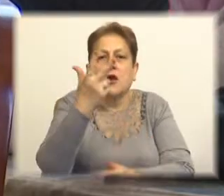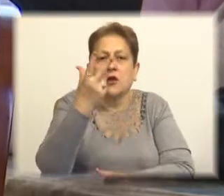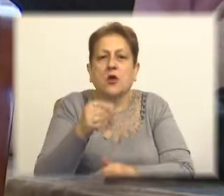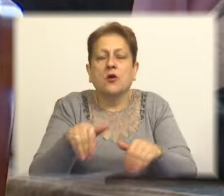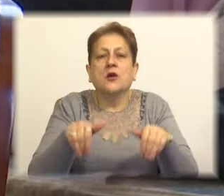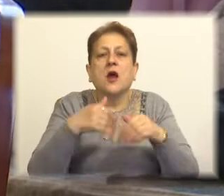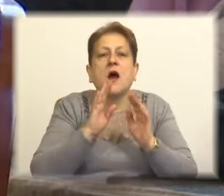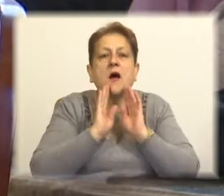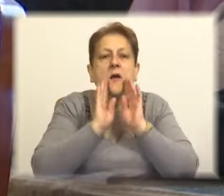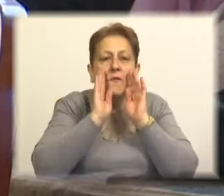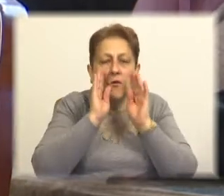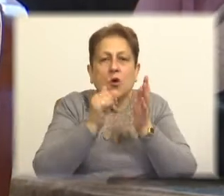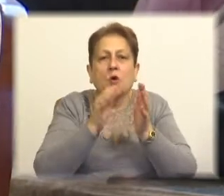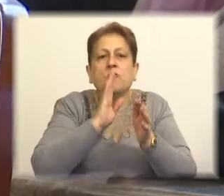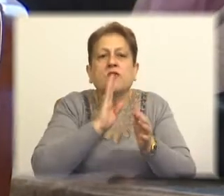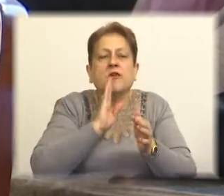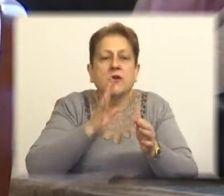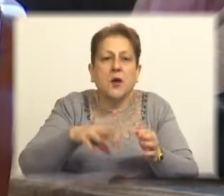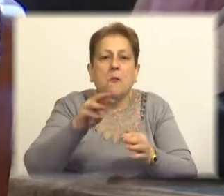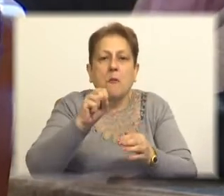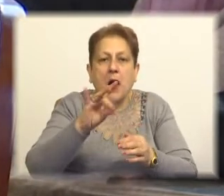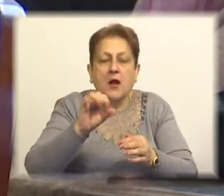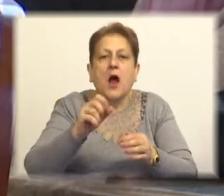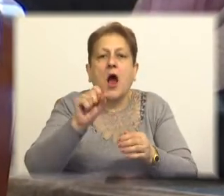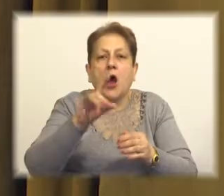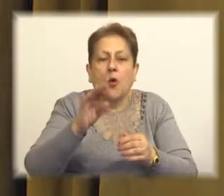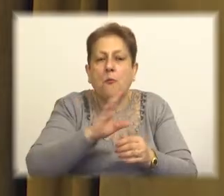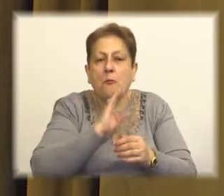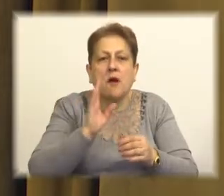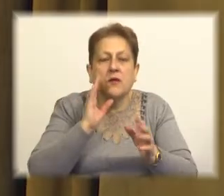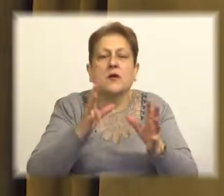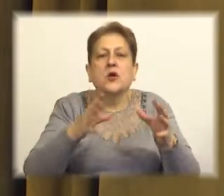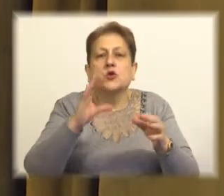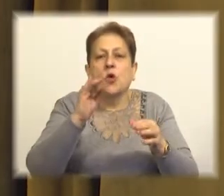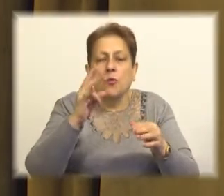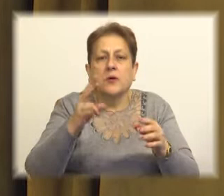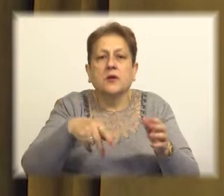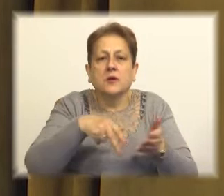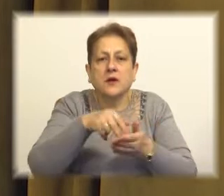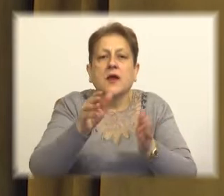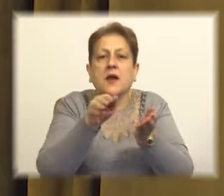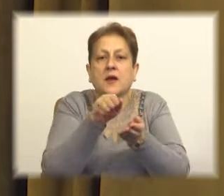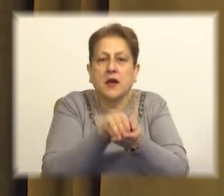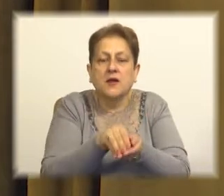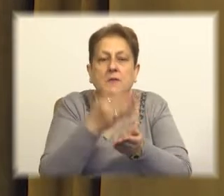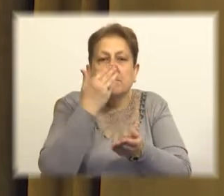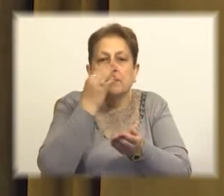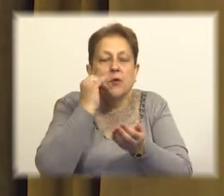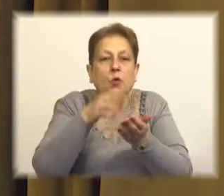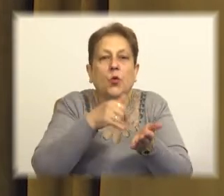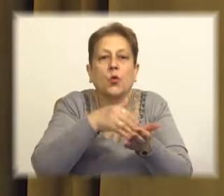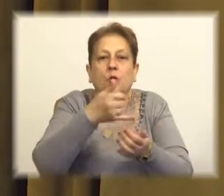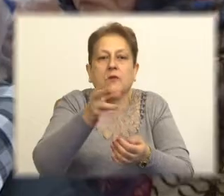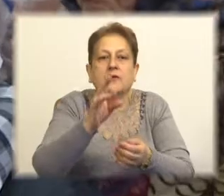հետո Կիրակի առավոտյան յուղաբեր կանայք Մարիամ Մագդաղենացին, Հակոբի մայր Մարիամը եւ Սողոմեն գնացին գերեզման անուշաբույր յուղերով